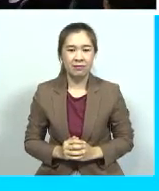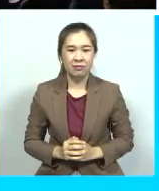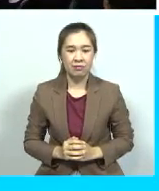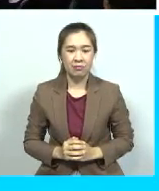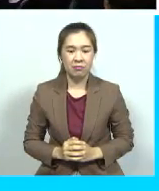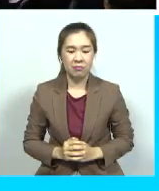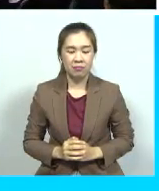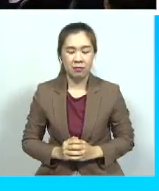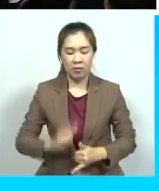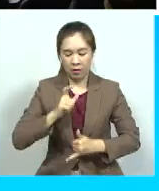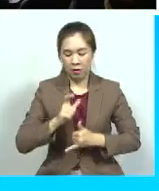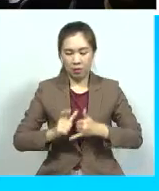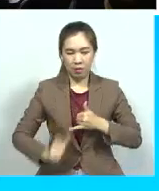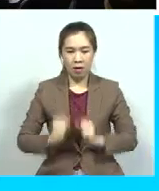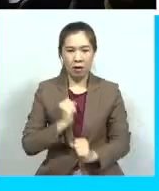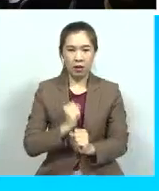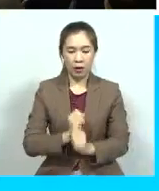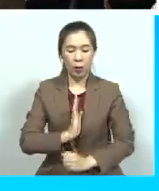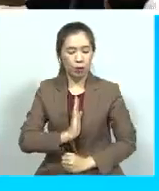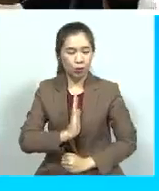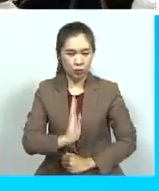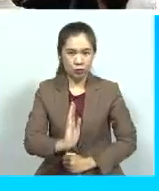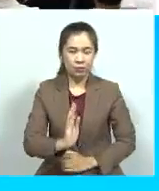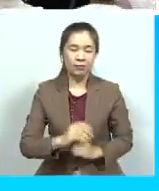จะประพฤติปฏิบัติตนด้วยความซื่อสัตย์สุจริต